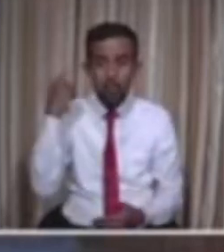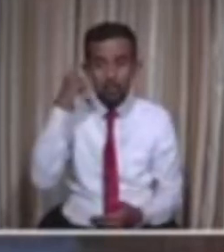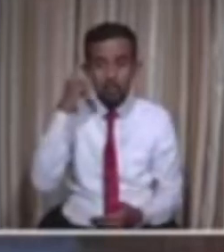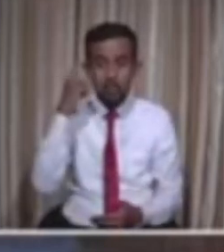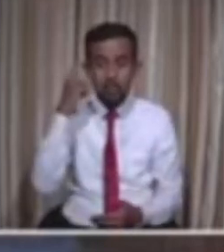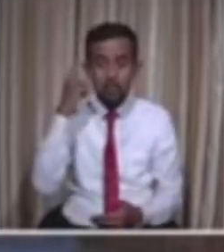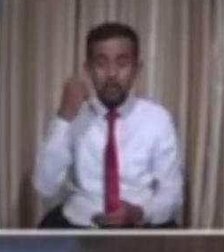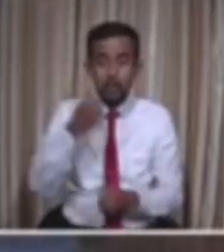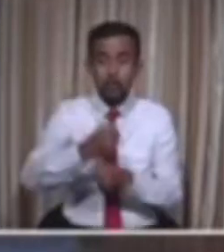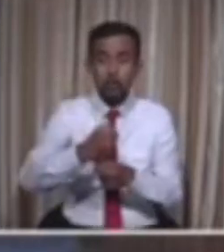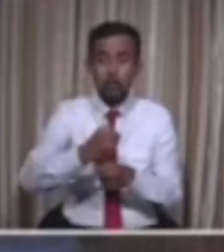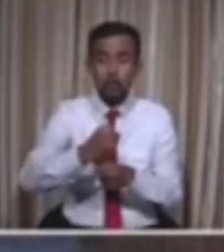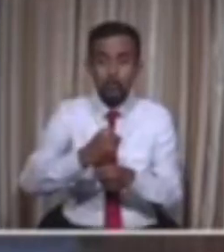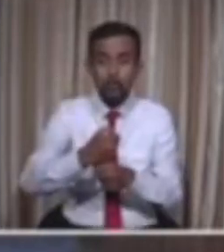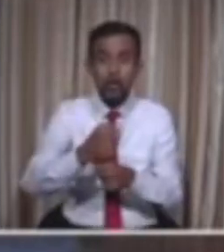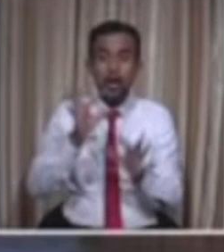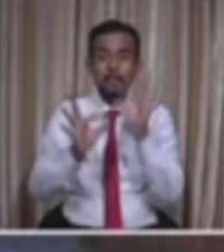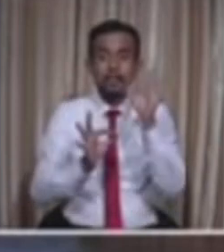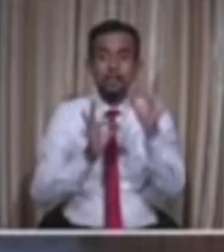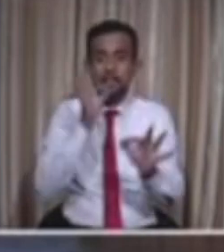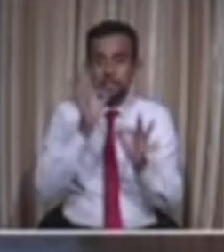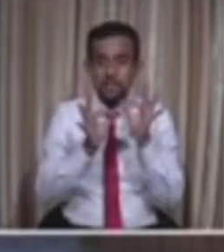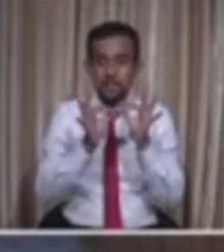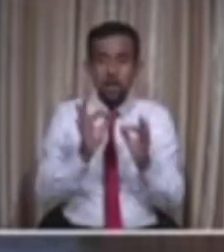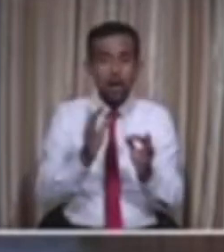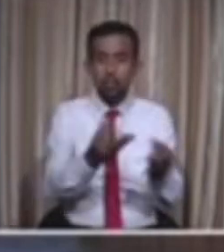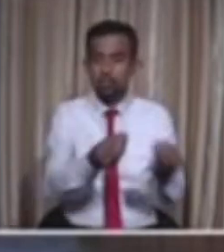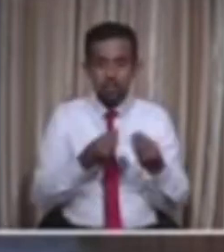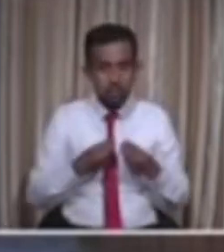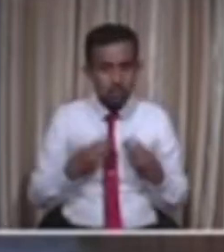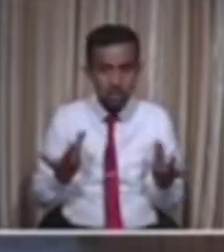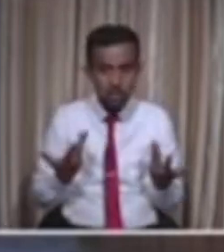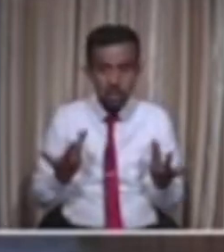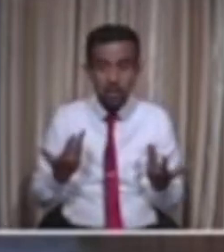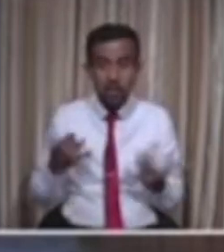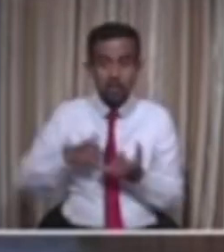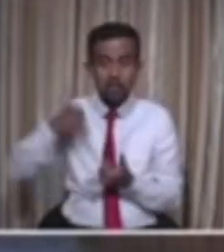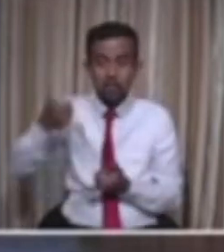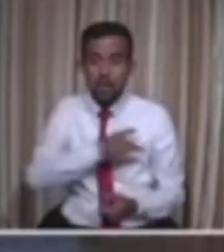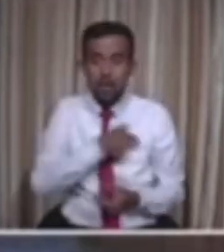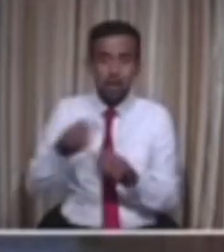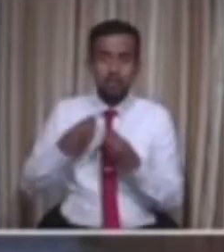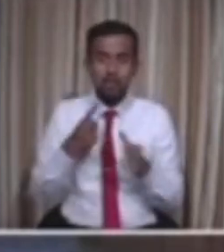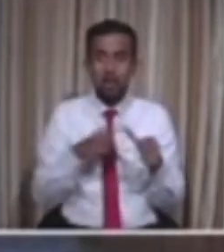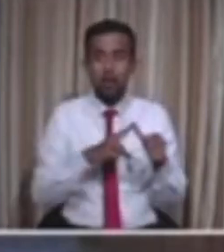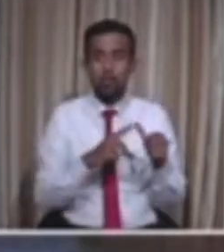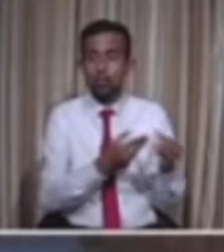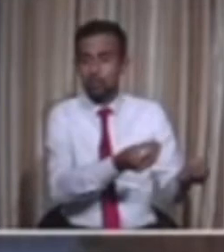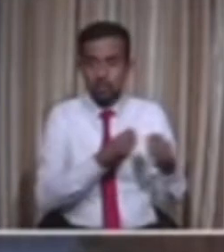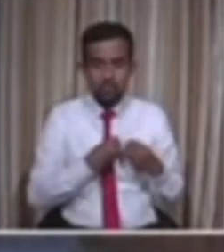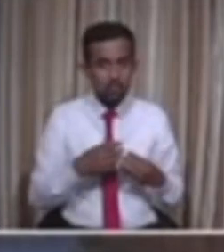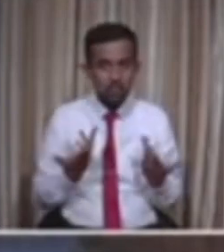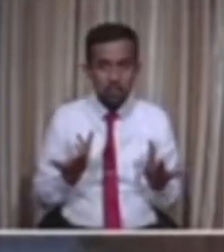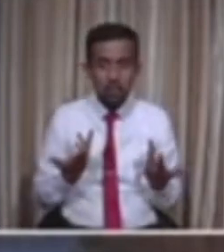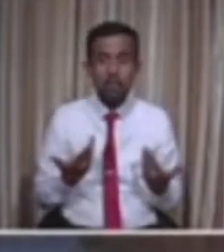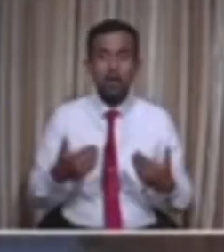Grusha da ini selat ini sindu ekai. Ikan kaurut ni kagatte ne? Sabaja ni kagatte ne? Amru Kumar di sana kagatte ne? Ini